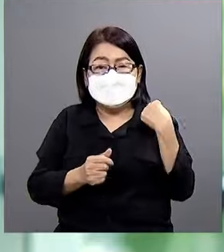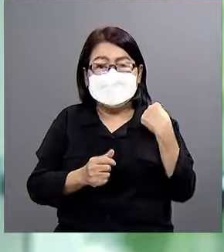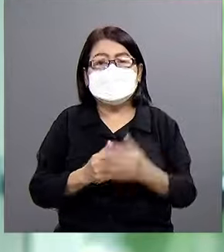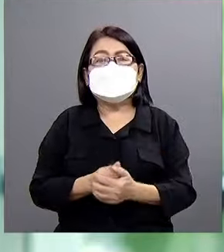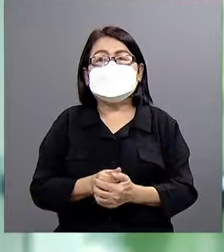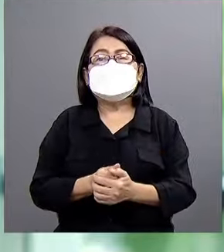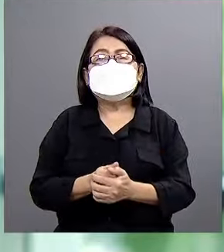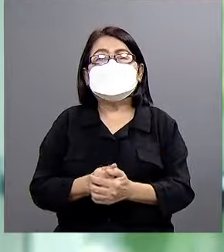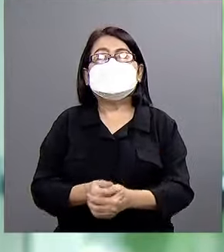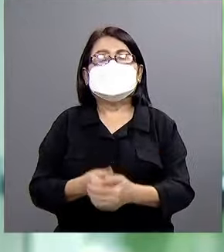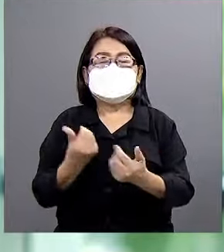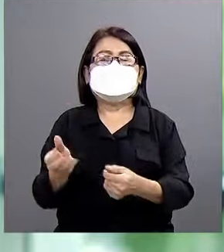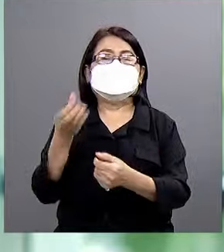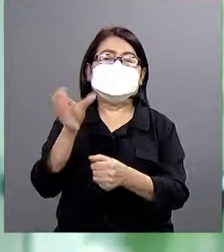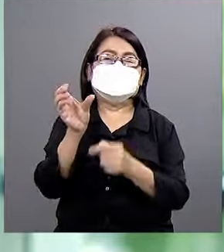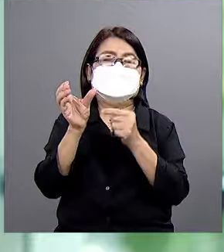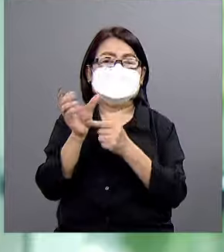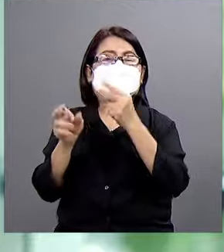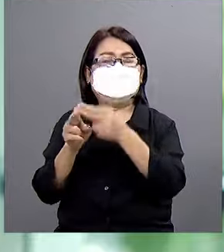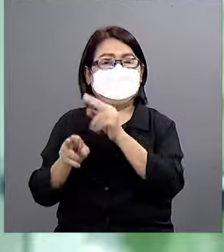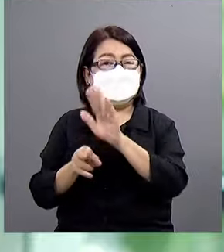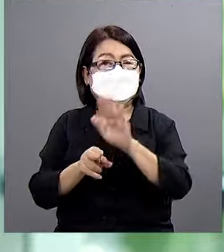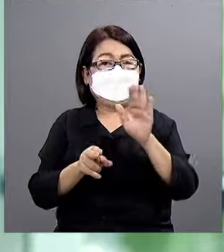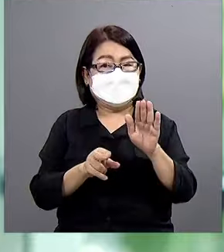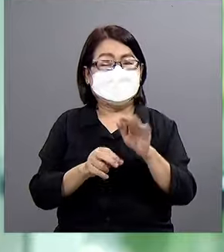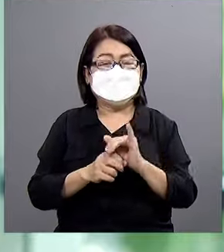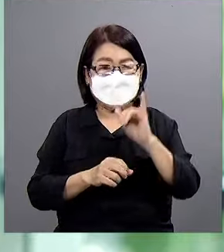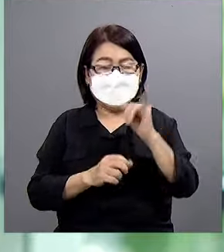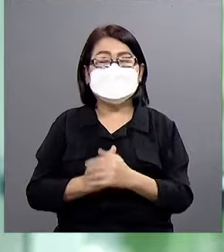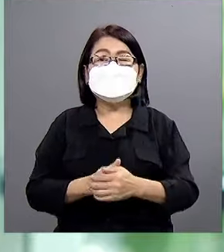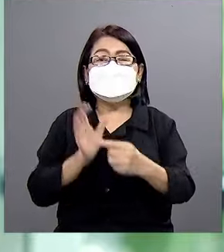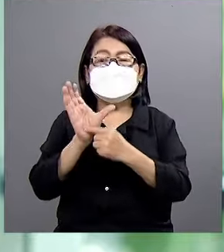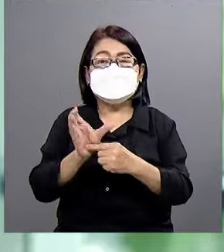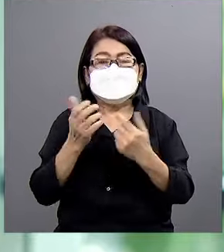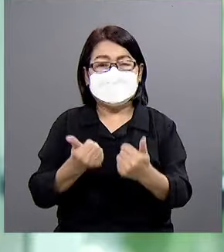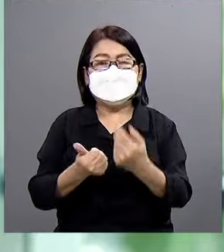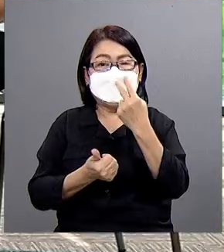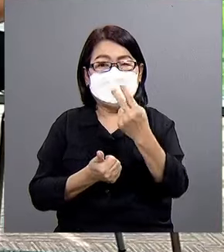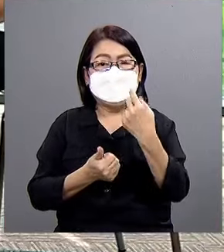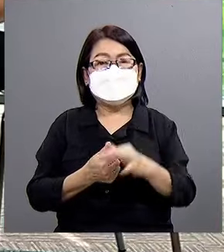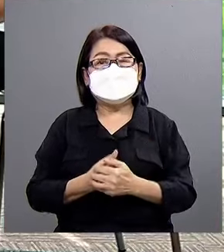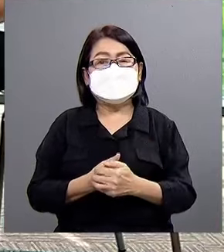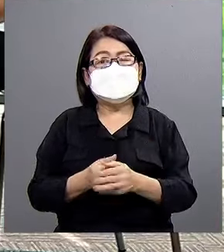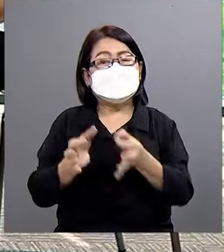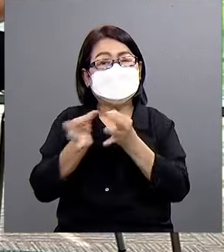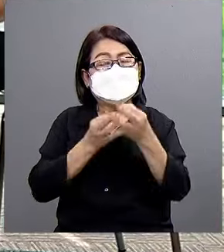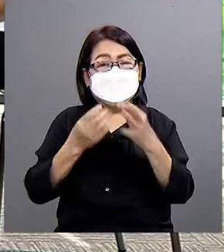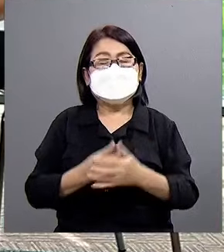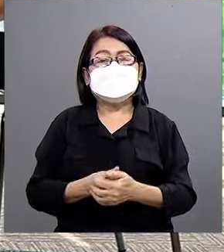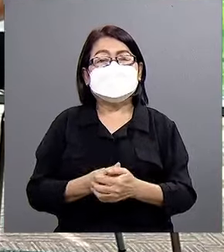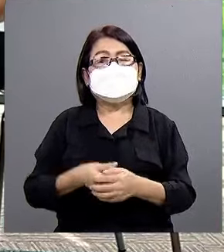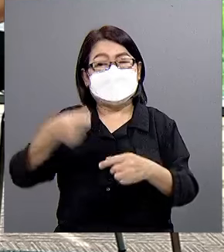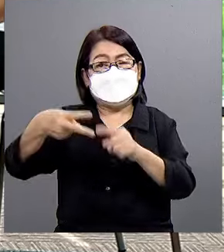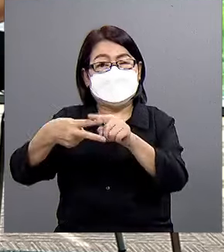สูตรยาหอมชนิดนั้นๆในการรักษาอย่างเช่นเทพจิตที่อาจารย์บอกไปเมื่อสักครู่นี ้ครับ และยังมีสูตรอื่นๆอีกไหมค